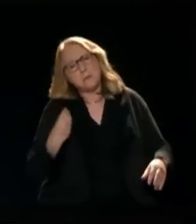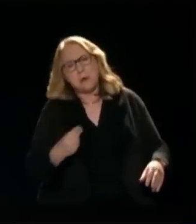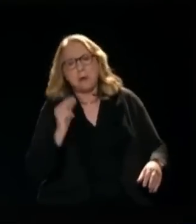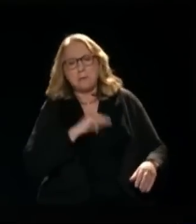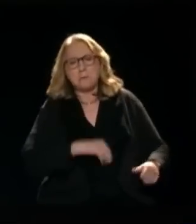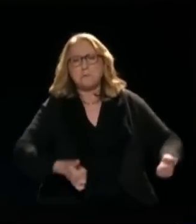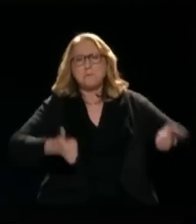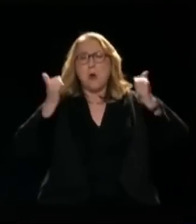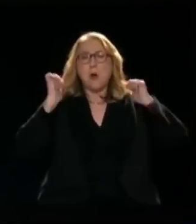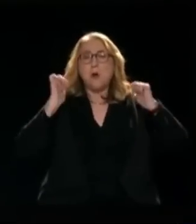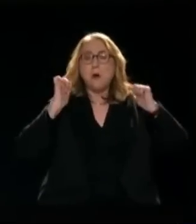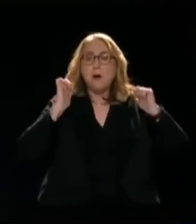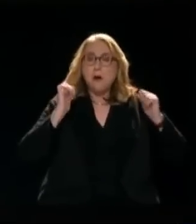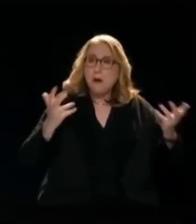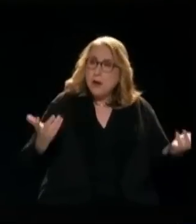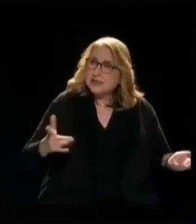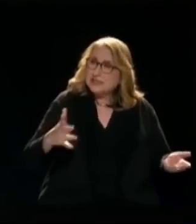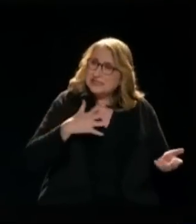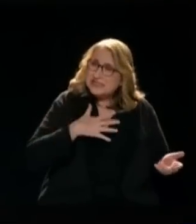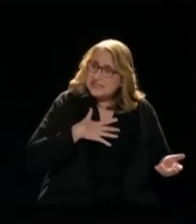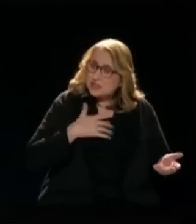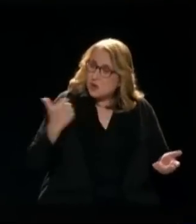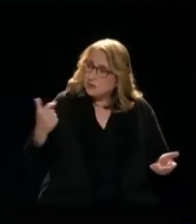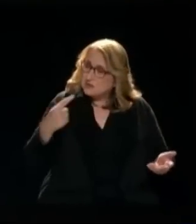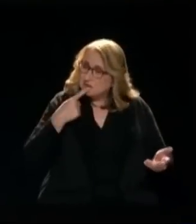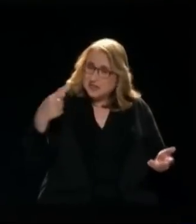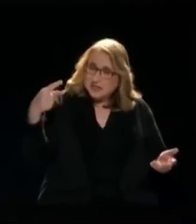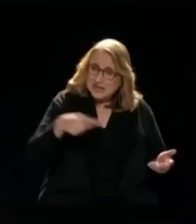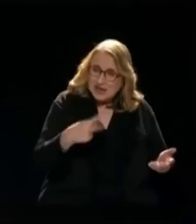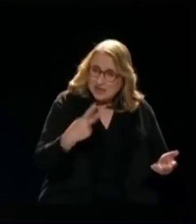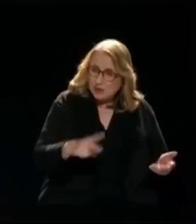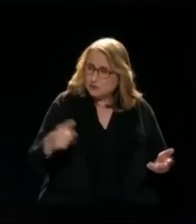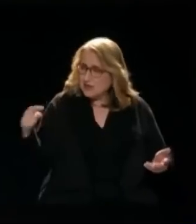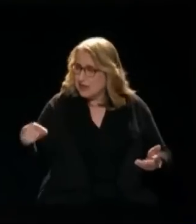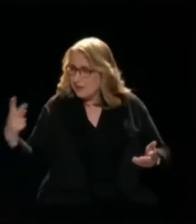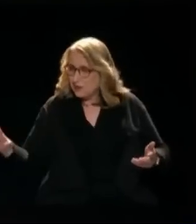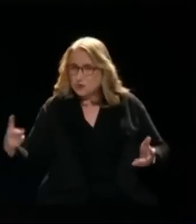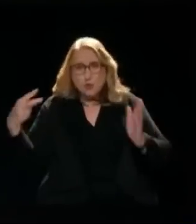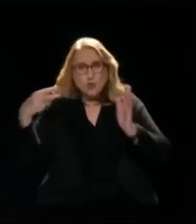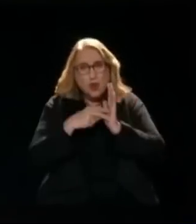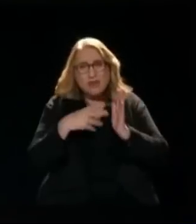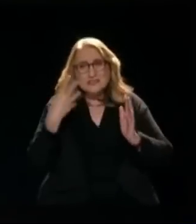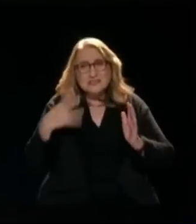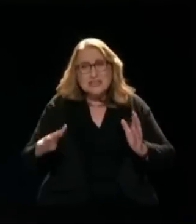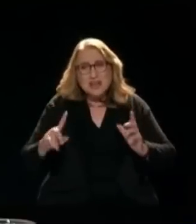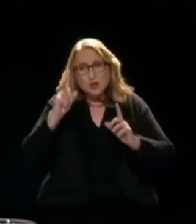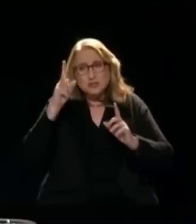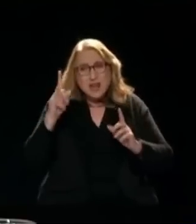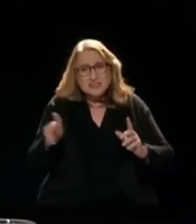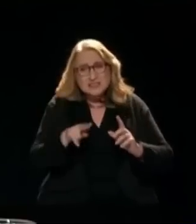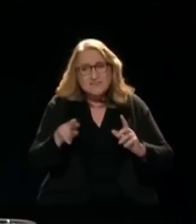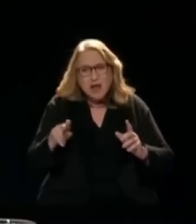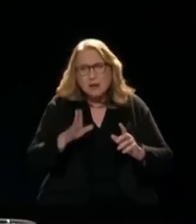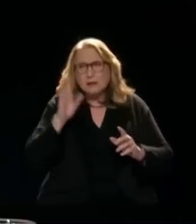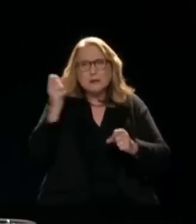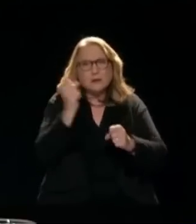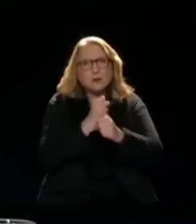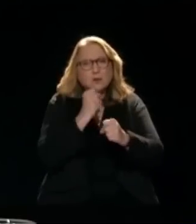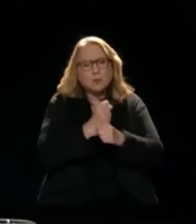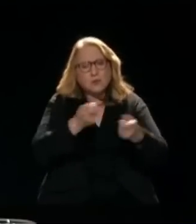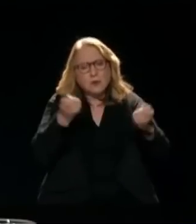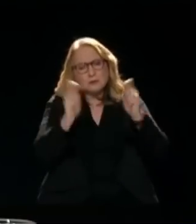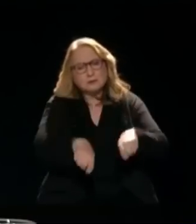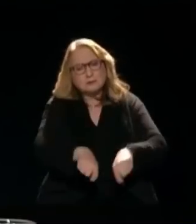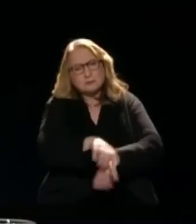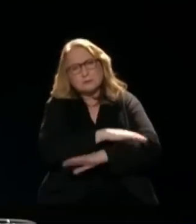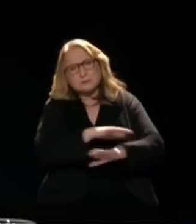1.200-2.400 ζευγάρι που θα δώσει ο Καζάκης και το ΕΠΑΜ, ποιος θα πάει να δουλέψει. Κοιτάξτε, δηλαδή, με αυτόν τον τρόπο αντιμετώπισαν τον